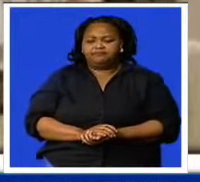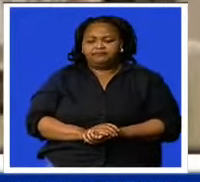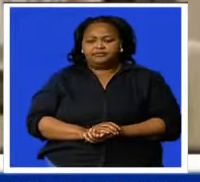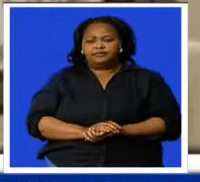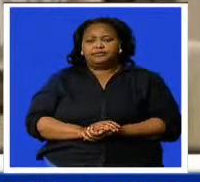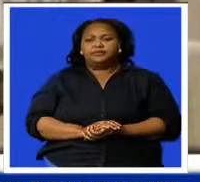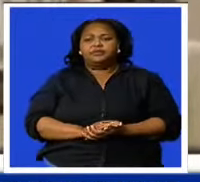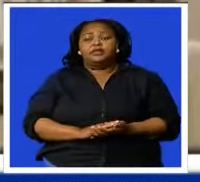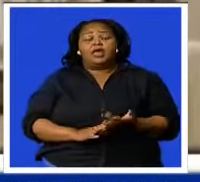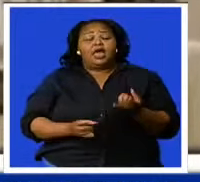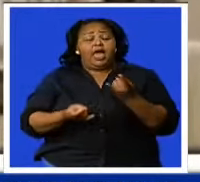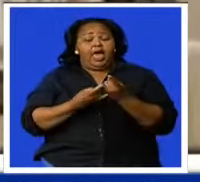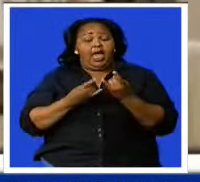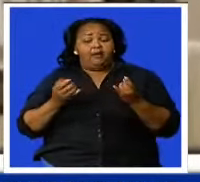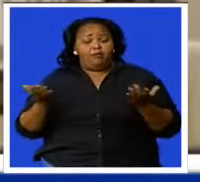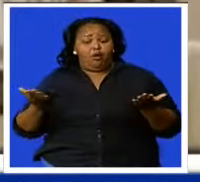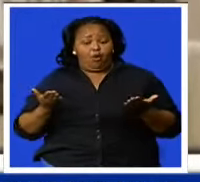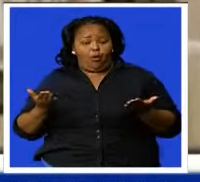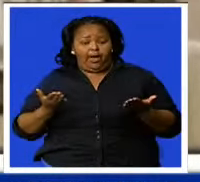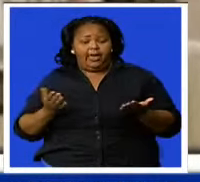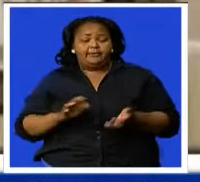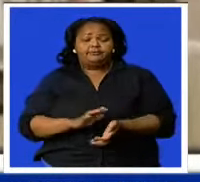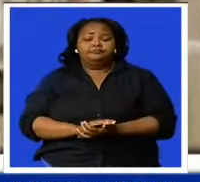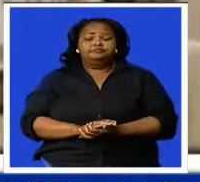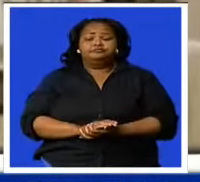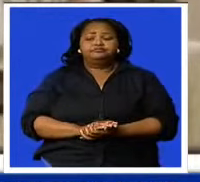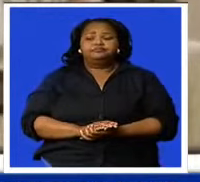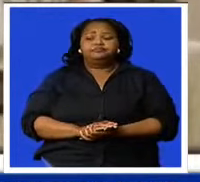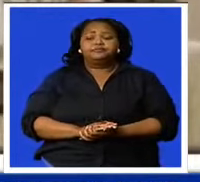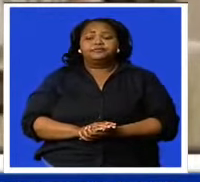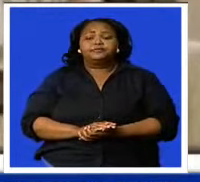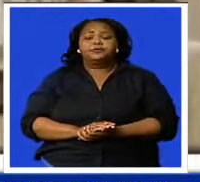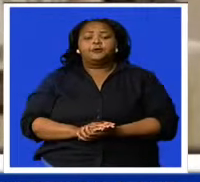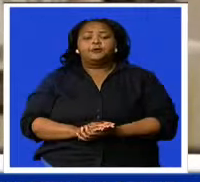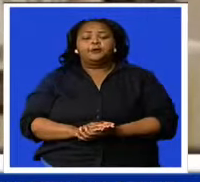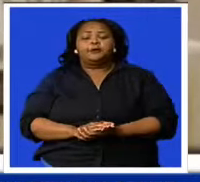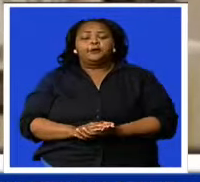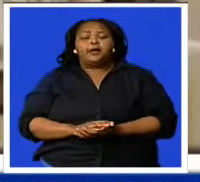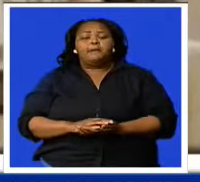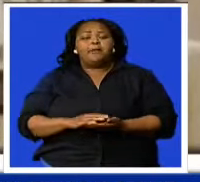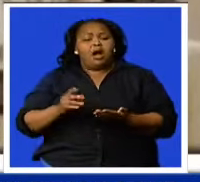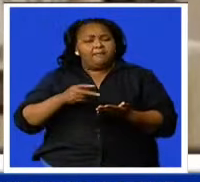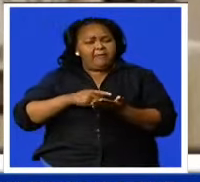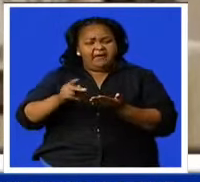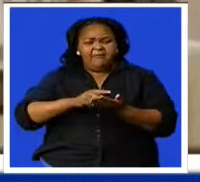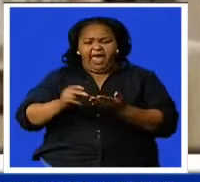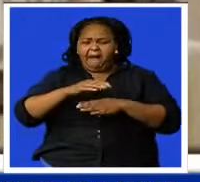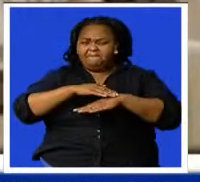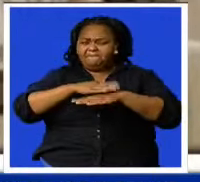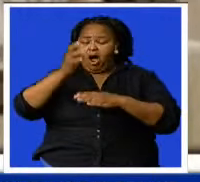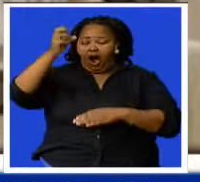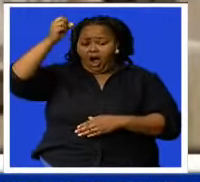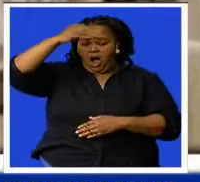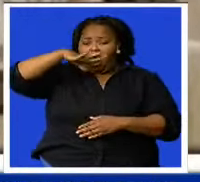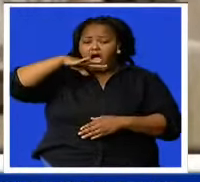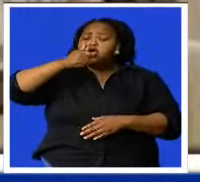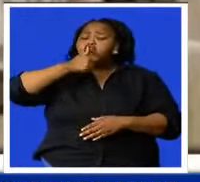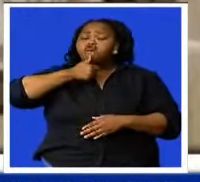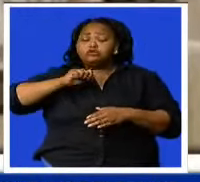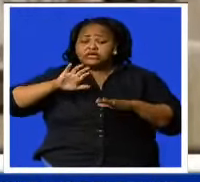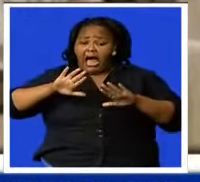kwabona kuyabasita lothi bathi ukuthi kuze bangabhadali kakhulu ngagesi kufuna bamsebenzise njani